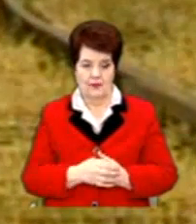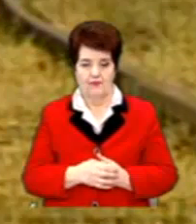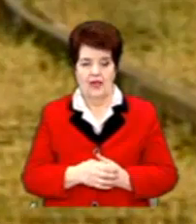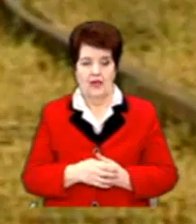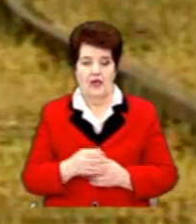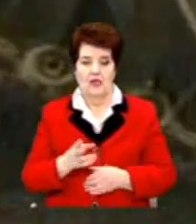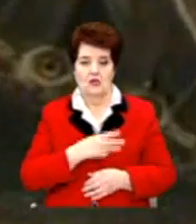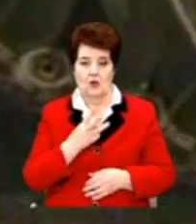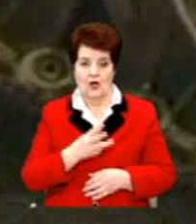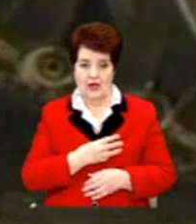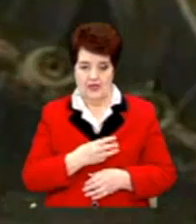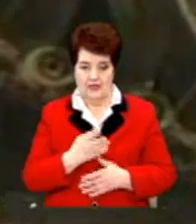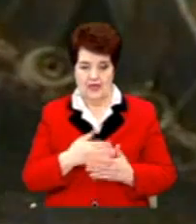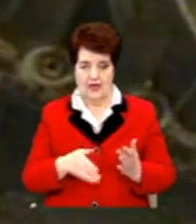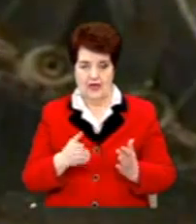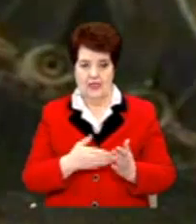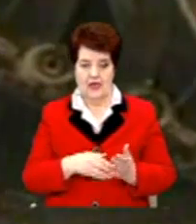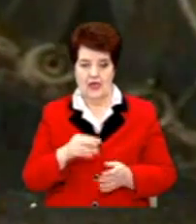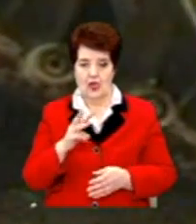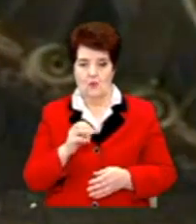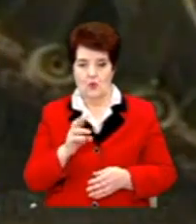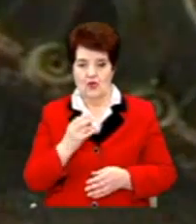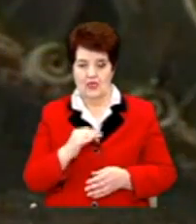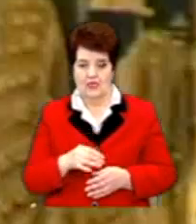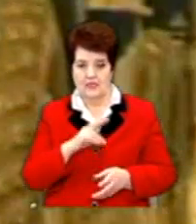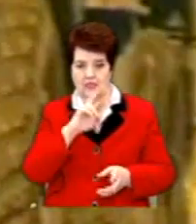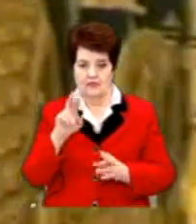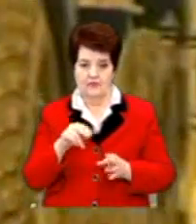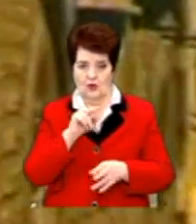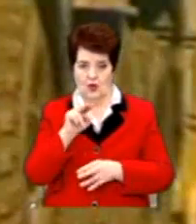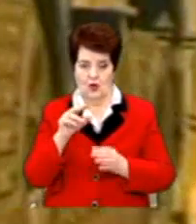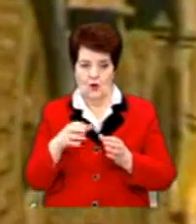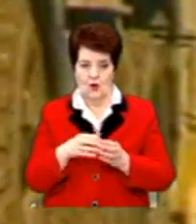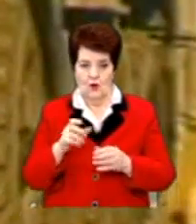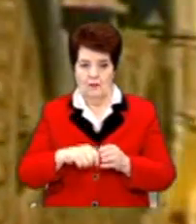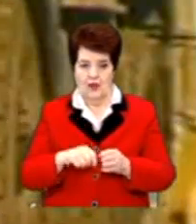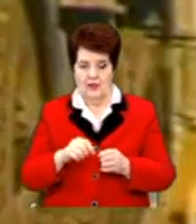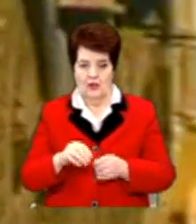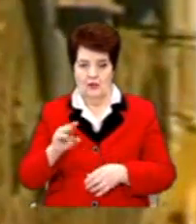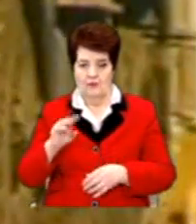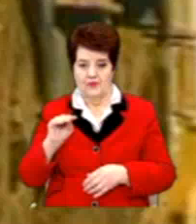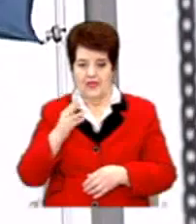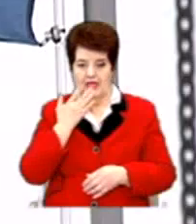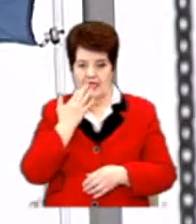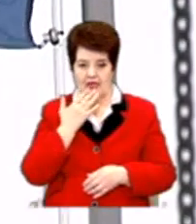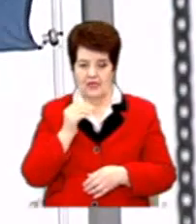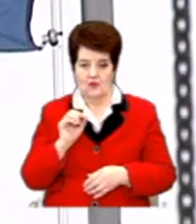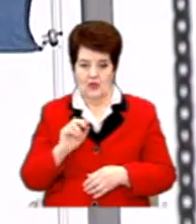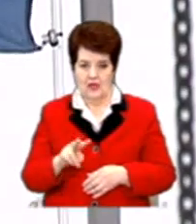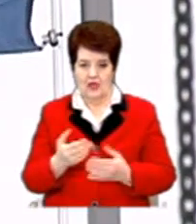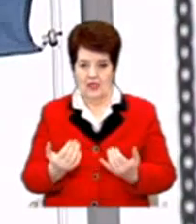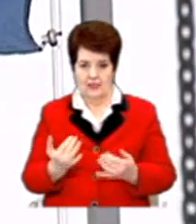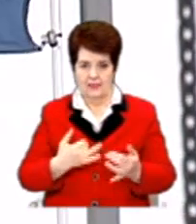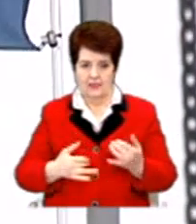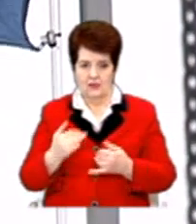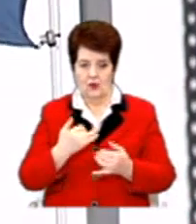declarat că își dorește ca lichidarea munițiilor să se facă sub monitorizarea unui grup de experți cu mandat internațional. Tot astăzi s-a